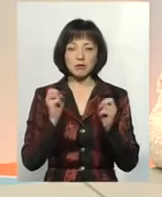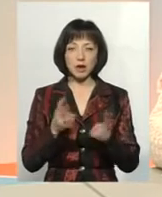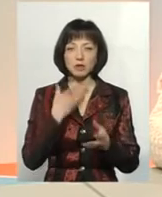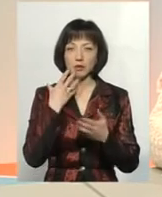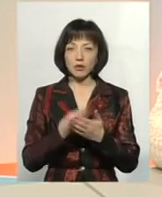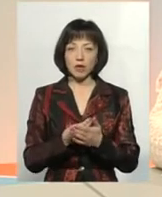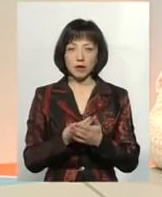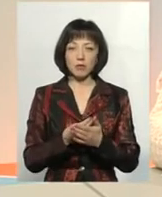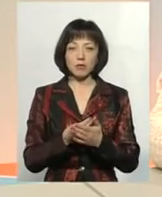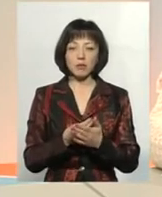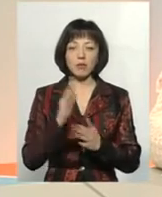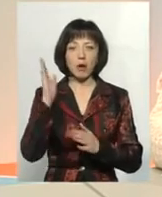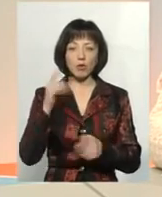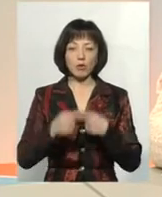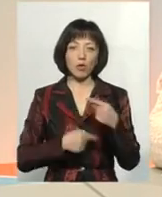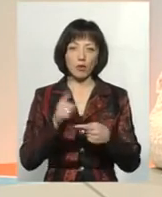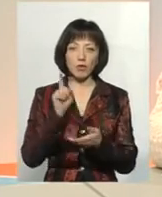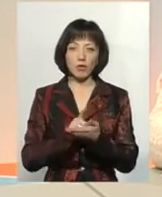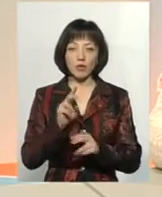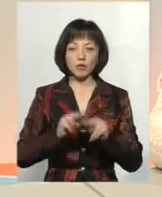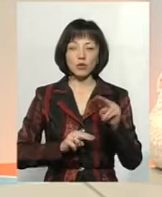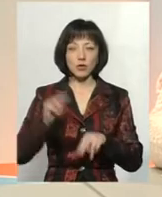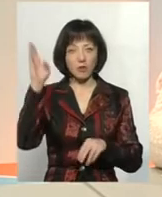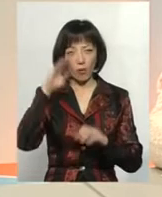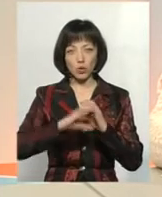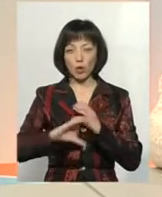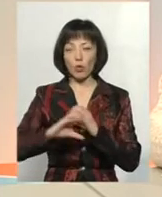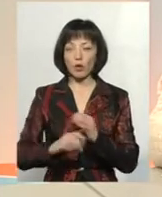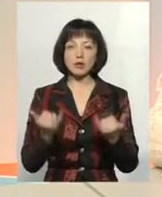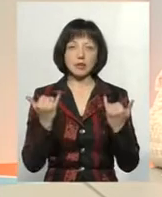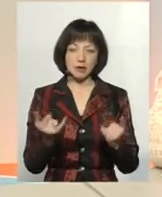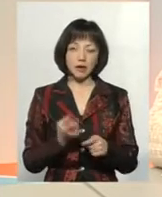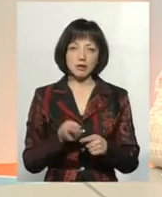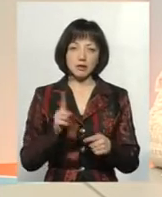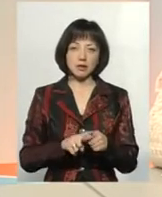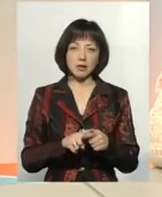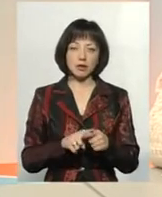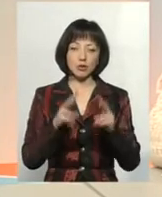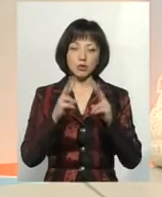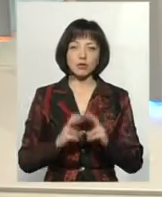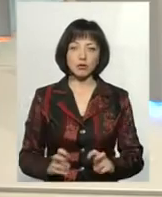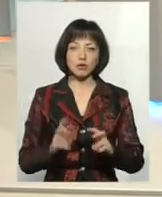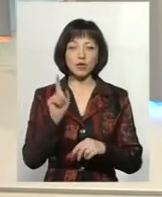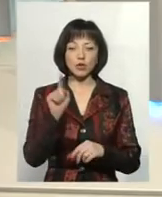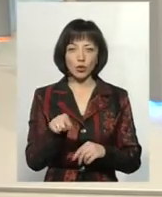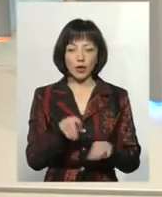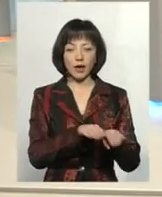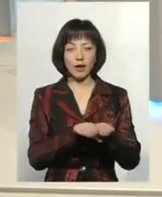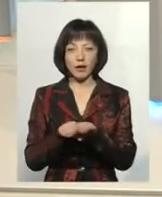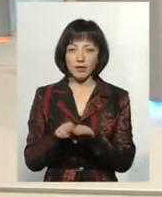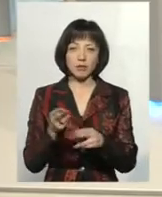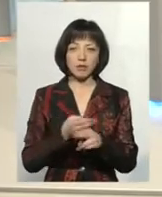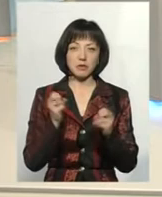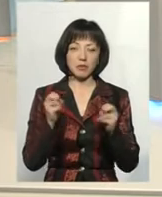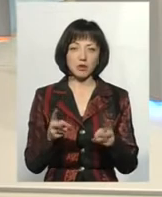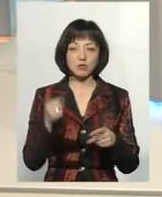своїм майбутнім поколінням, ми повинні будувати водогони. А зараз досліджувати хоча б той рівень безпеки,